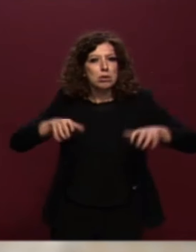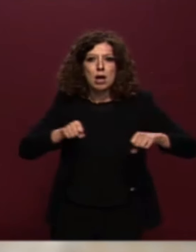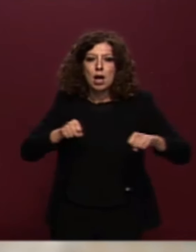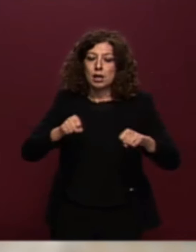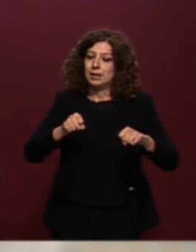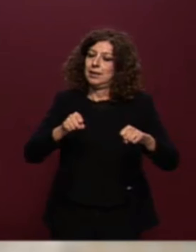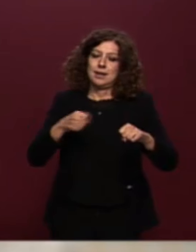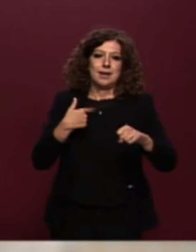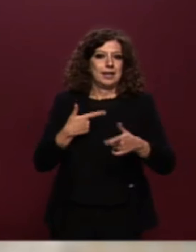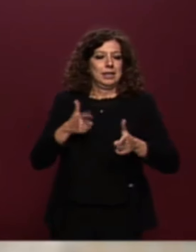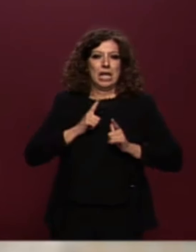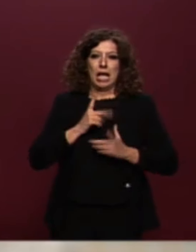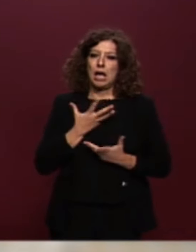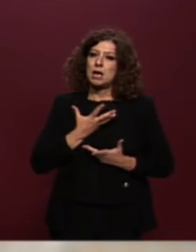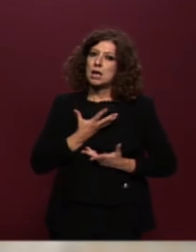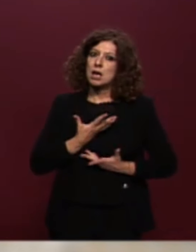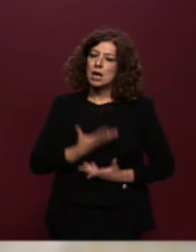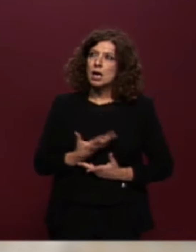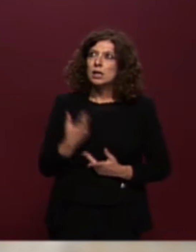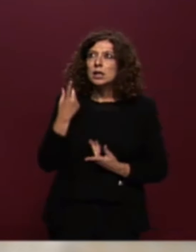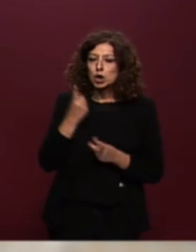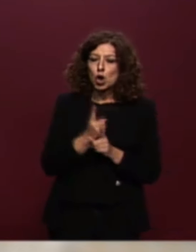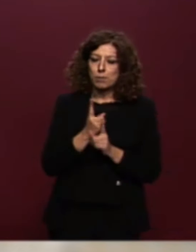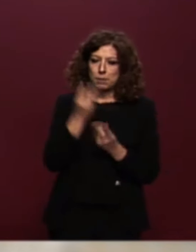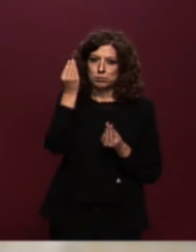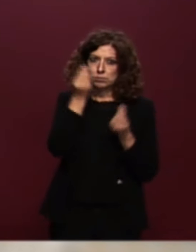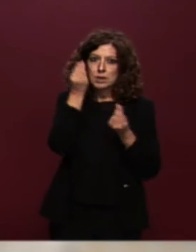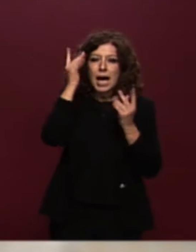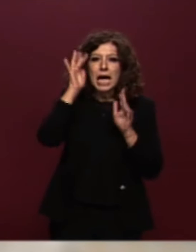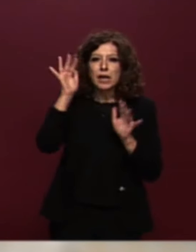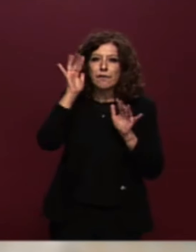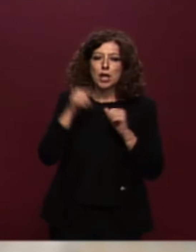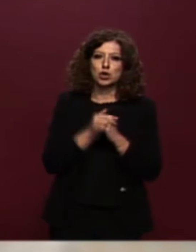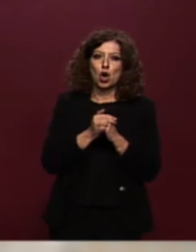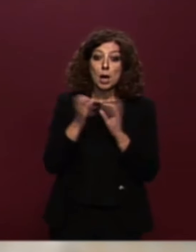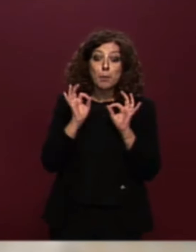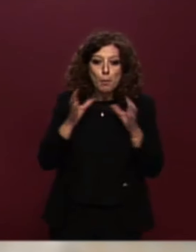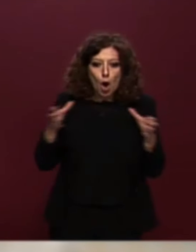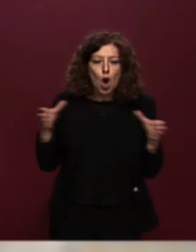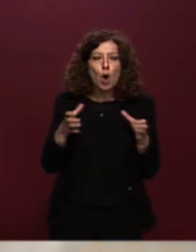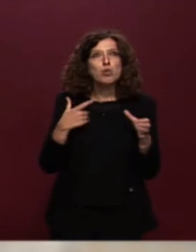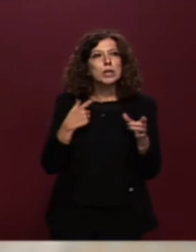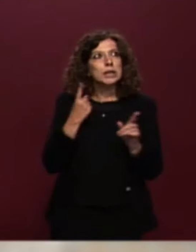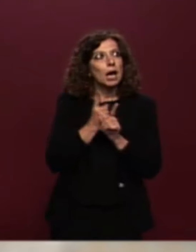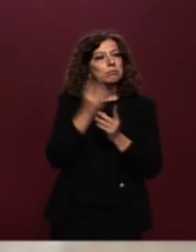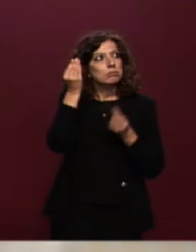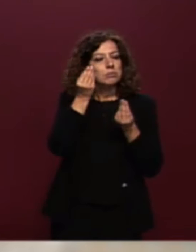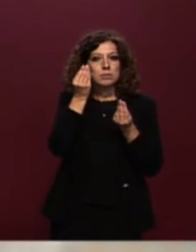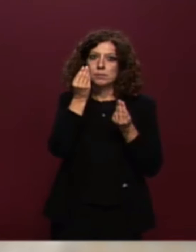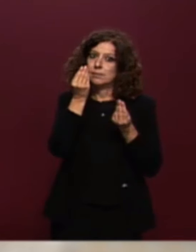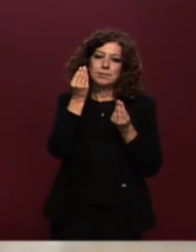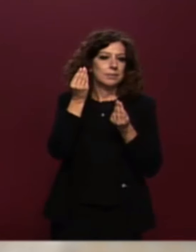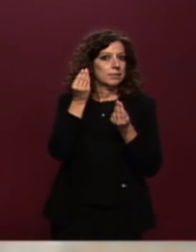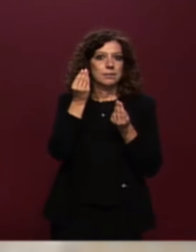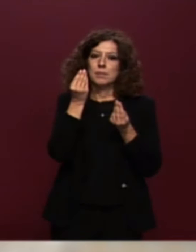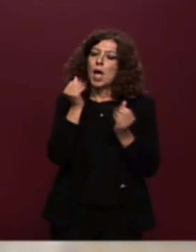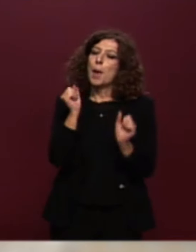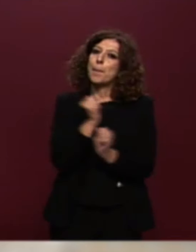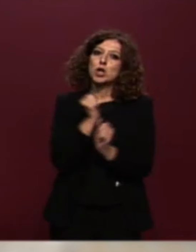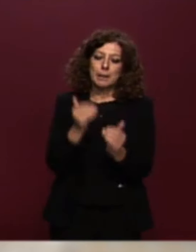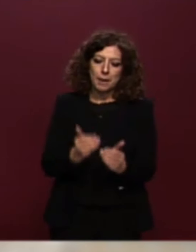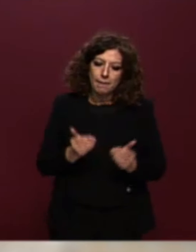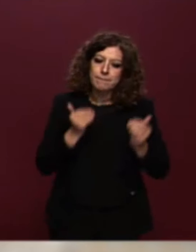devono indignarci, ma interrogarci come comunità e farci capire che non è più rinviabile mettere